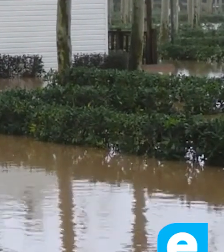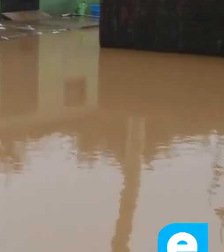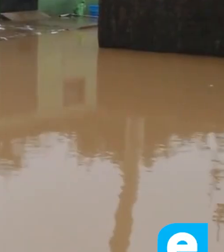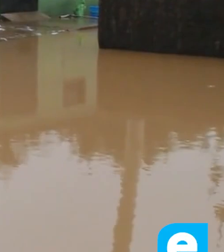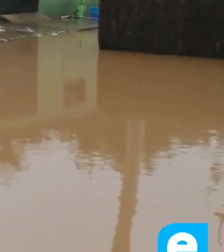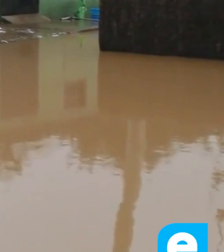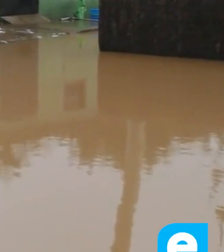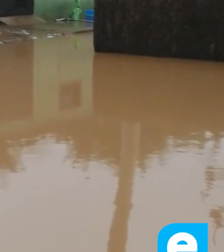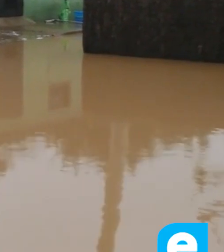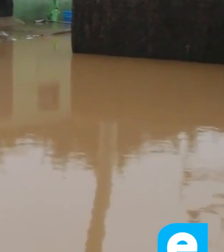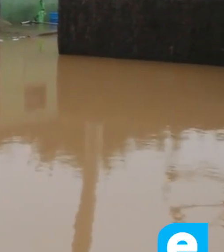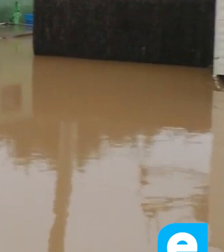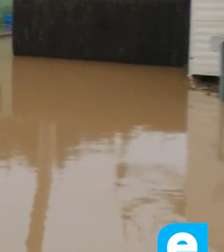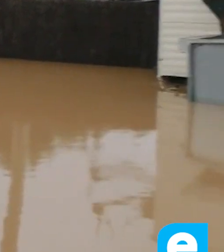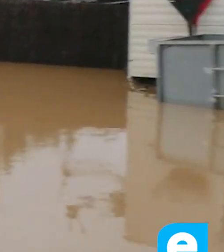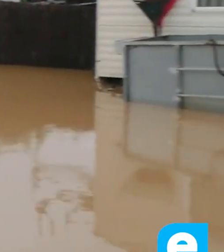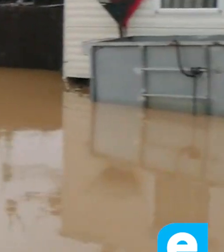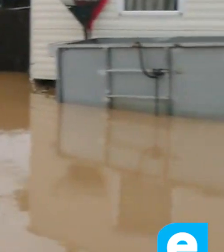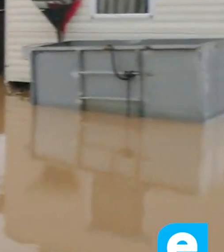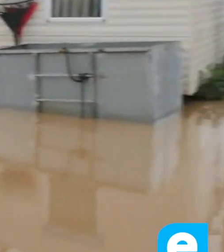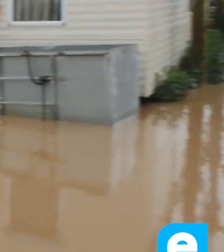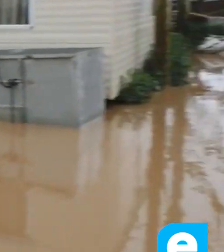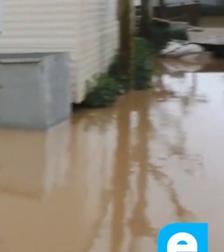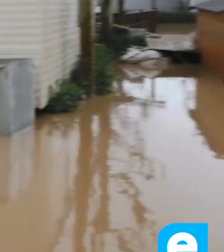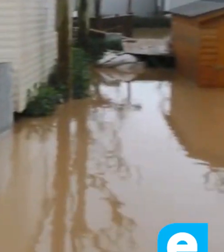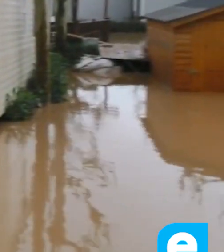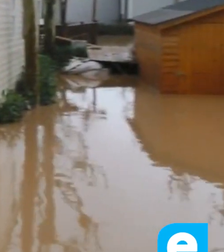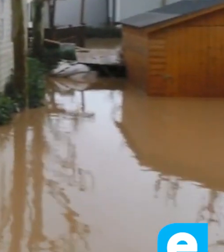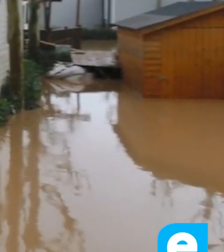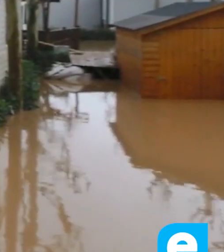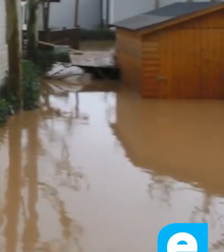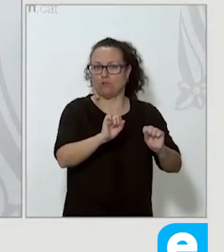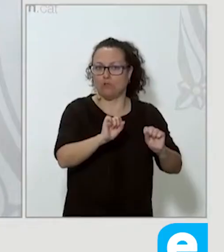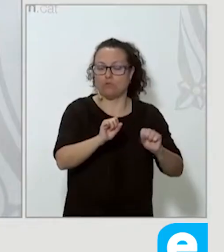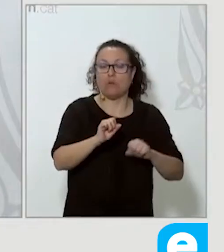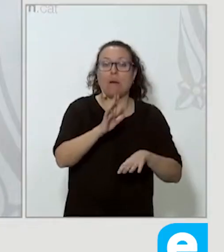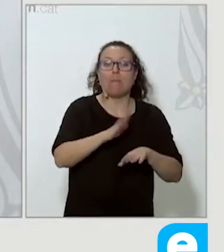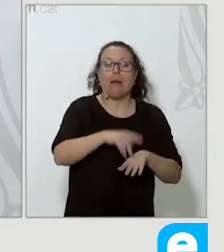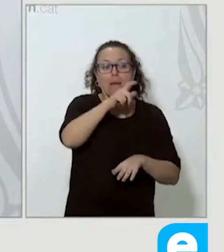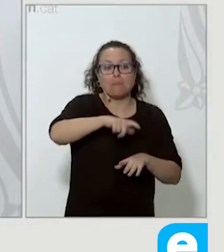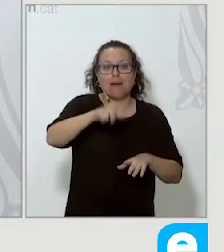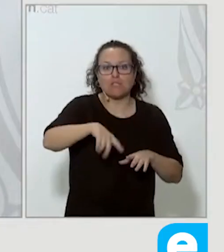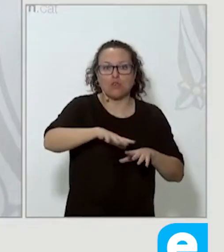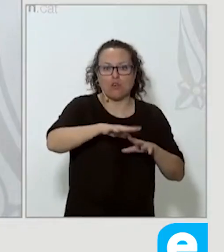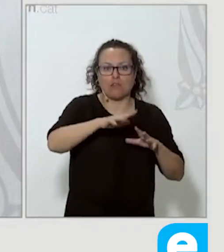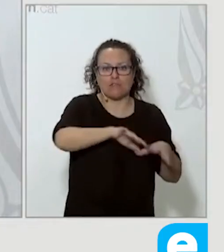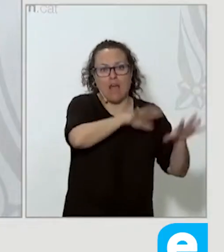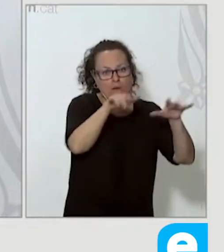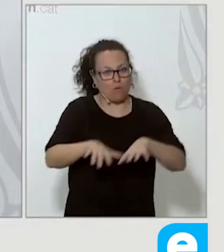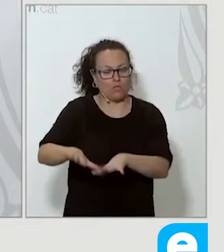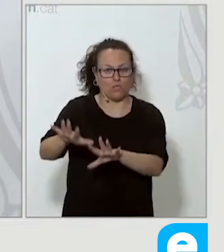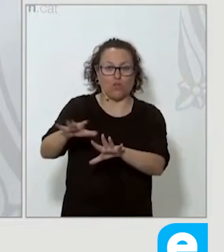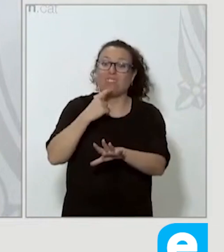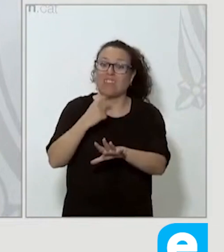hagi possibilitat de mesures d'autoprotecció i on desallotjar faci impossible la